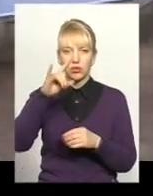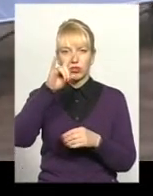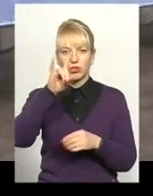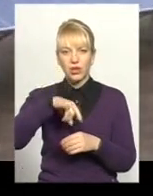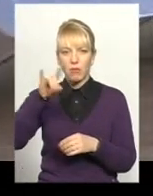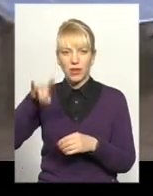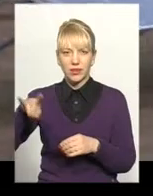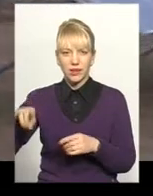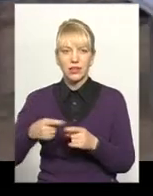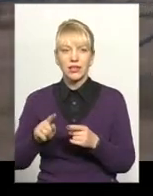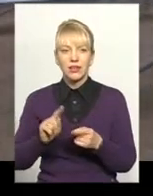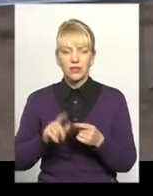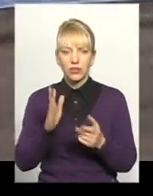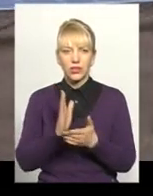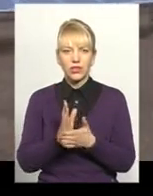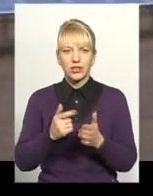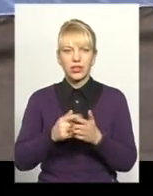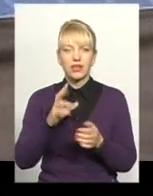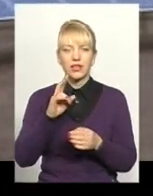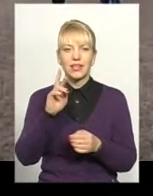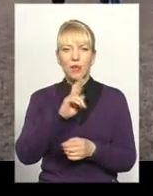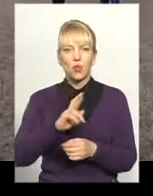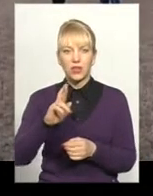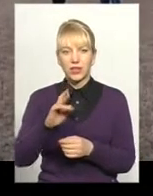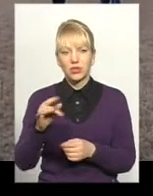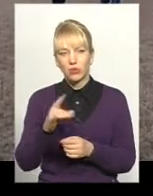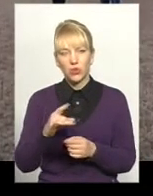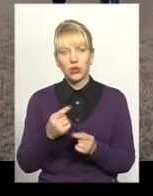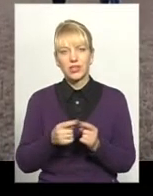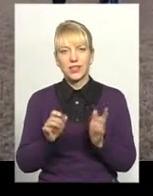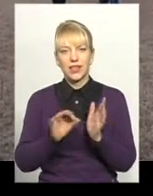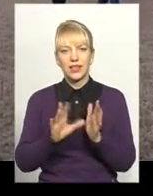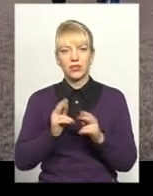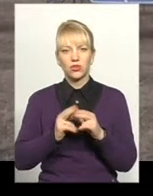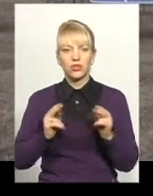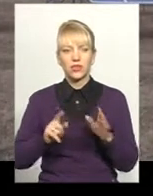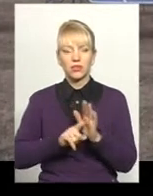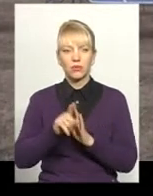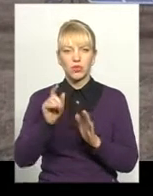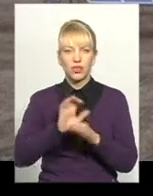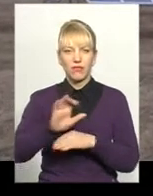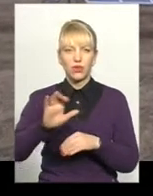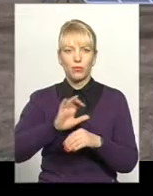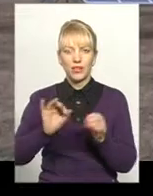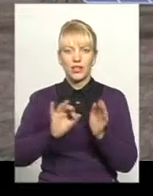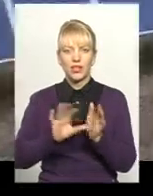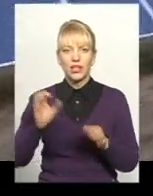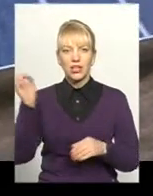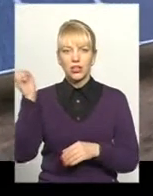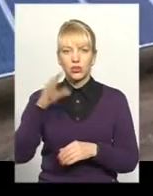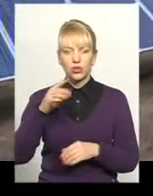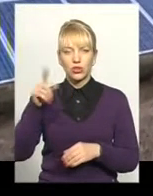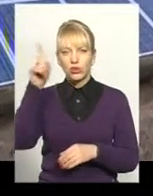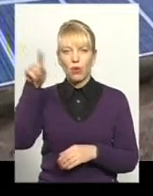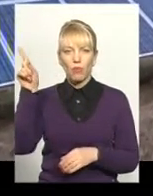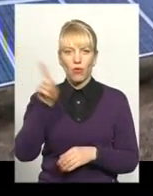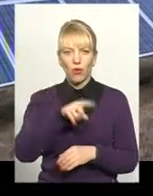на 5 гектарах у Ясенівці Ярмолинецького району. Ця електростанція почала виробляти енергію з сонячного проміння з